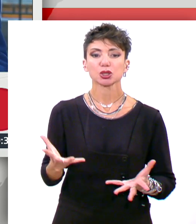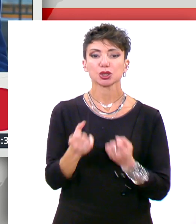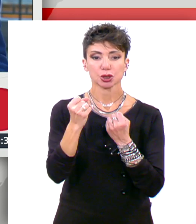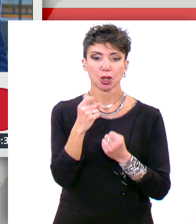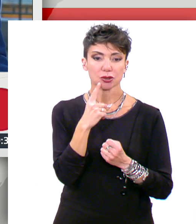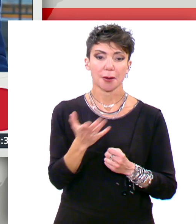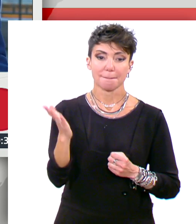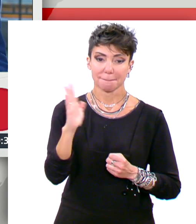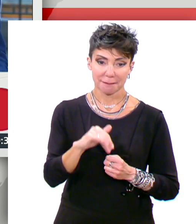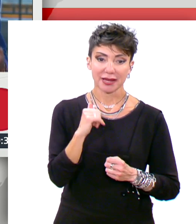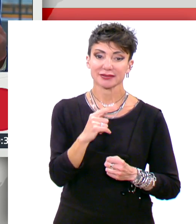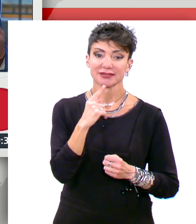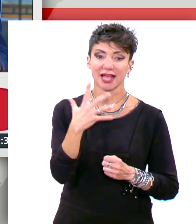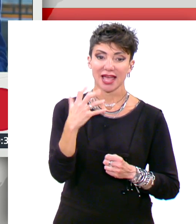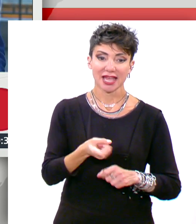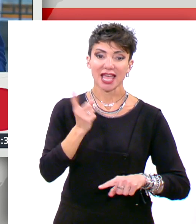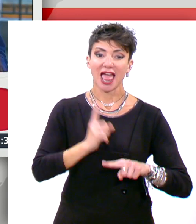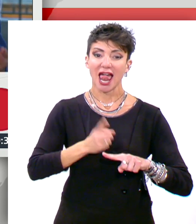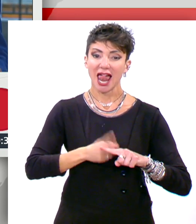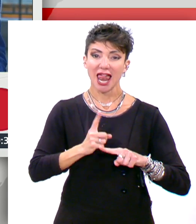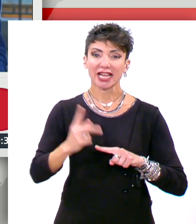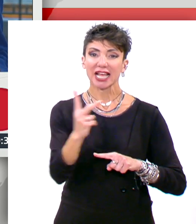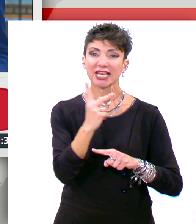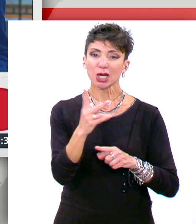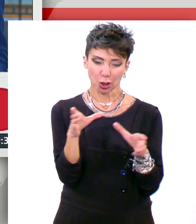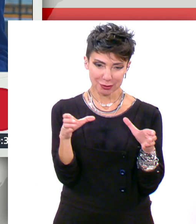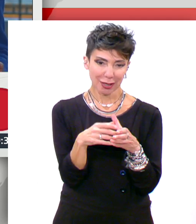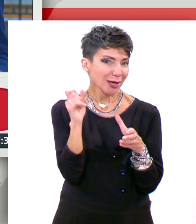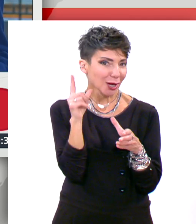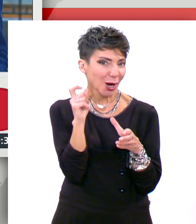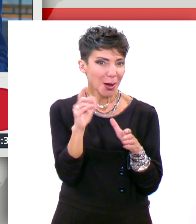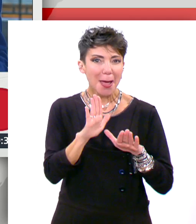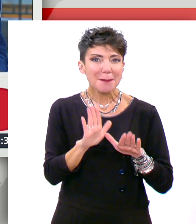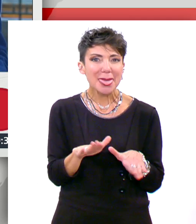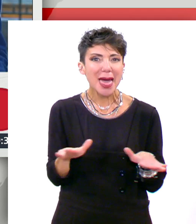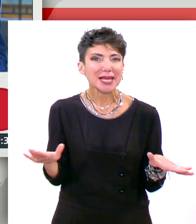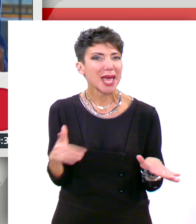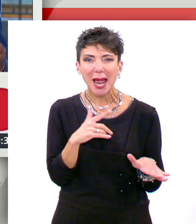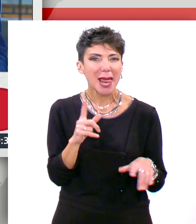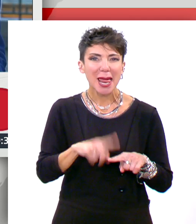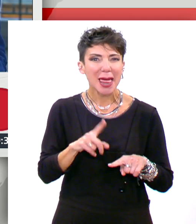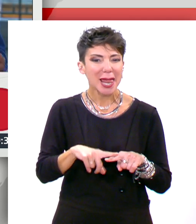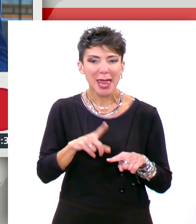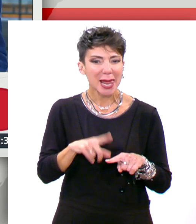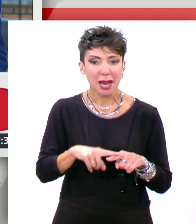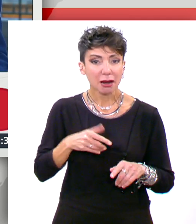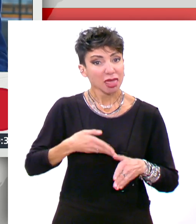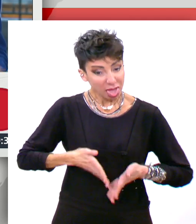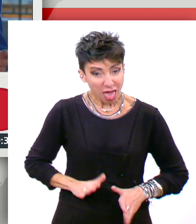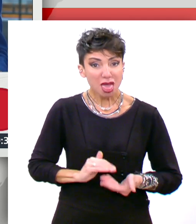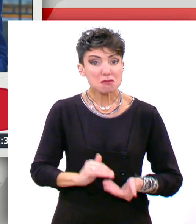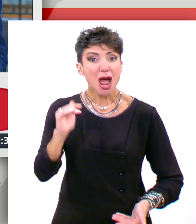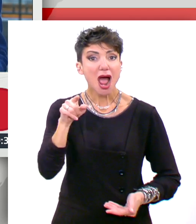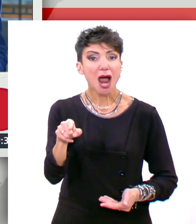διοργάνωσε η ελληνική κοινότητα, υπερηφάνεια και συγκίνηση, όταν παιδάκια Ελληνόπουλα που γεννήθηκαν και μεγαλώνουν